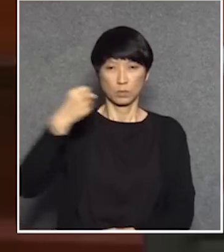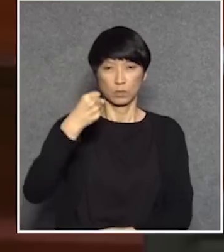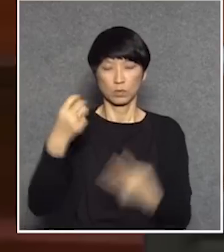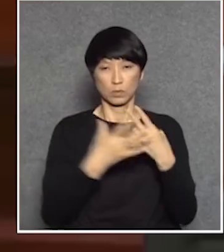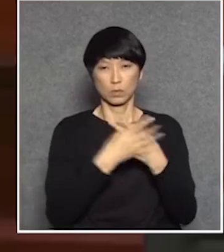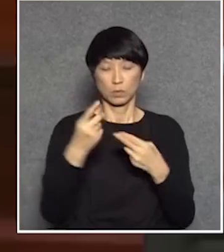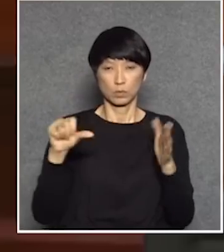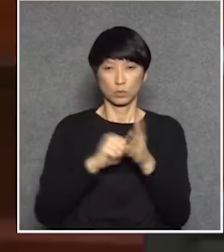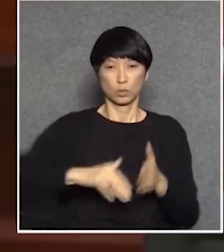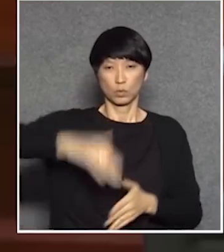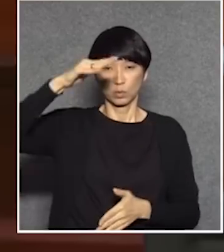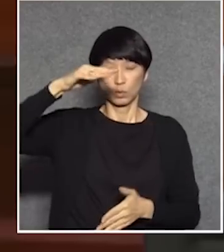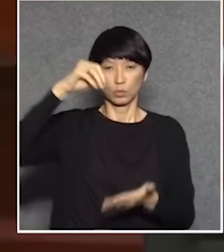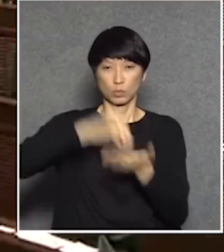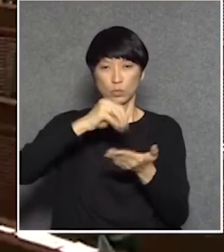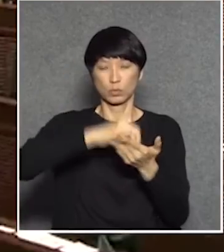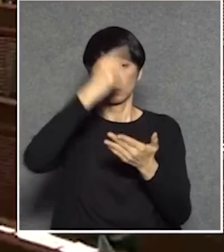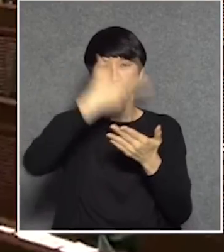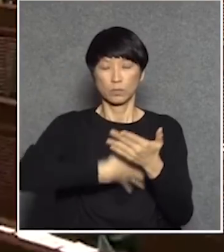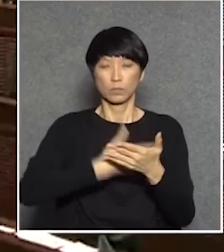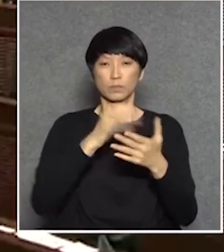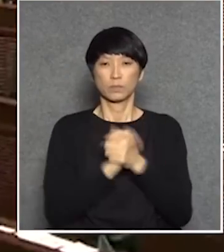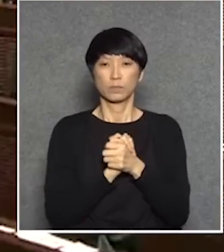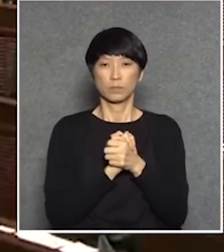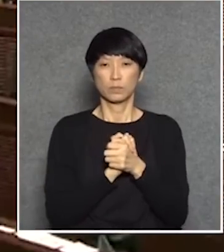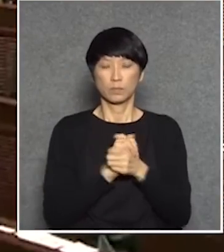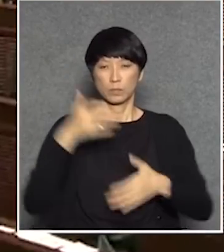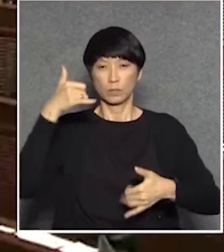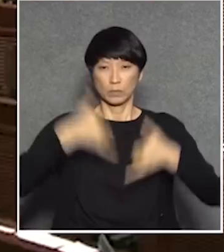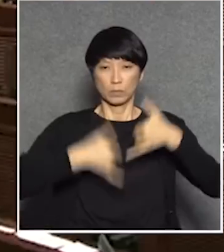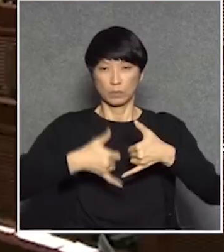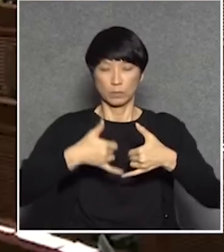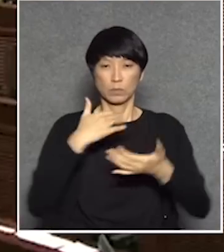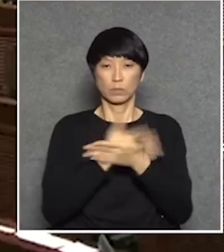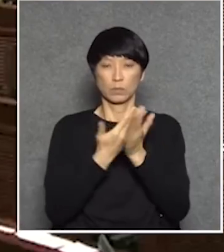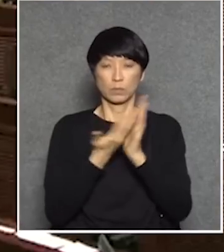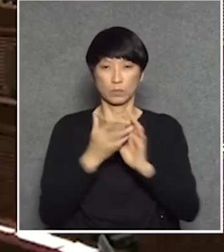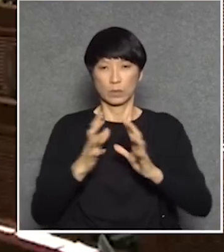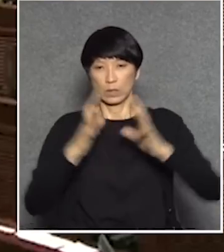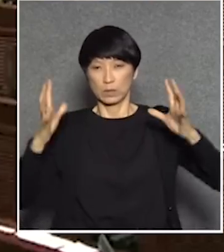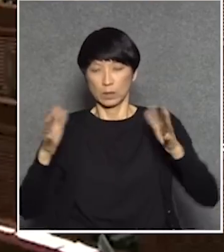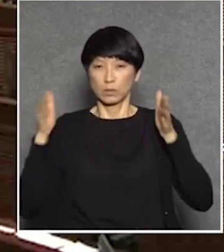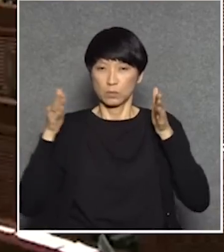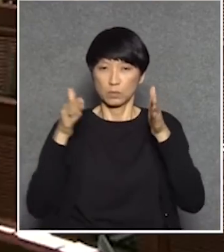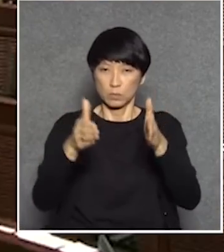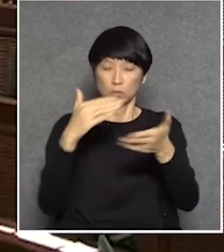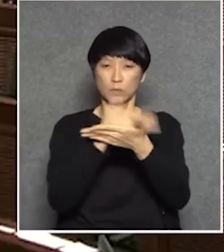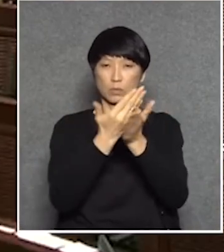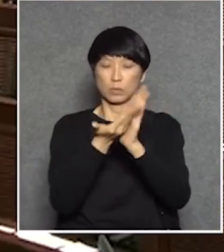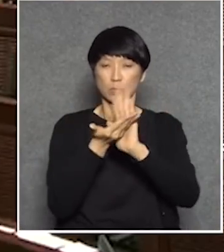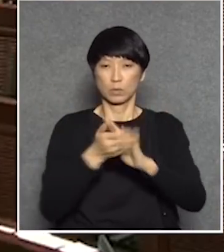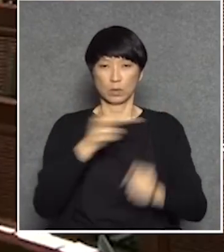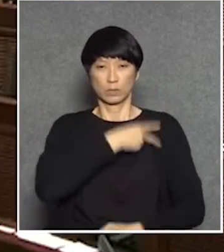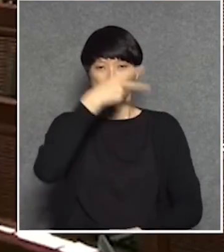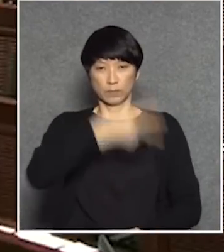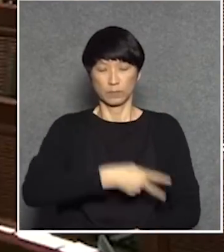嘅一個決策機構，參與密忽，所以參與密忽即係話。所有嘅大政方針咧，就喺禮拜二呢一度咧，呢、